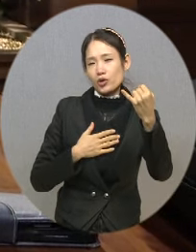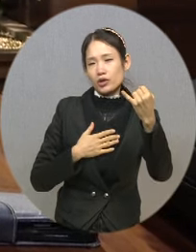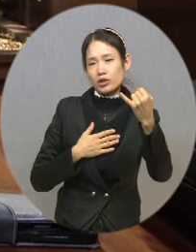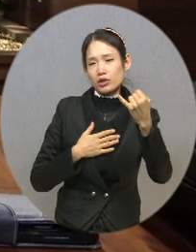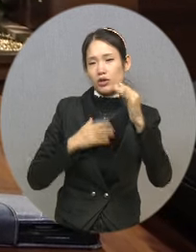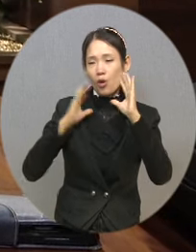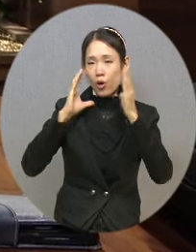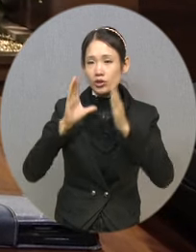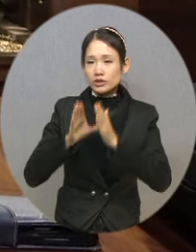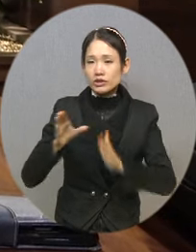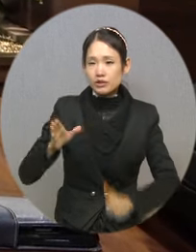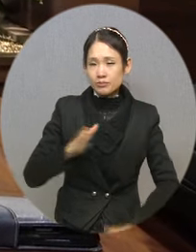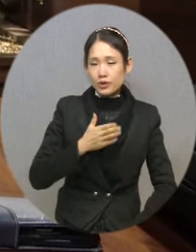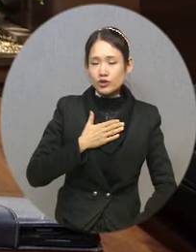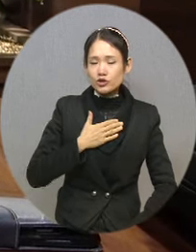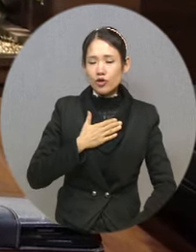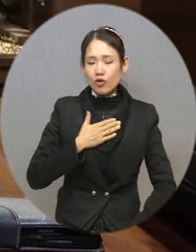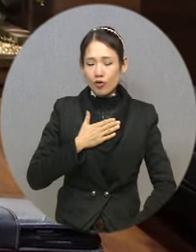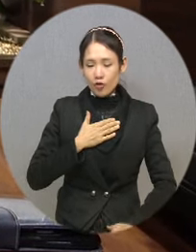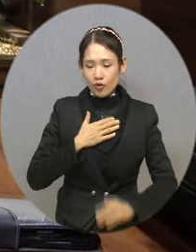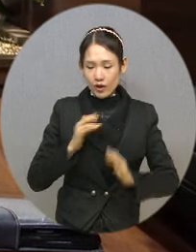저의 세상이 되어주셨고